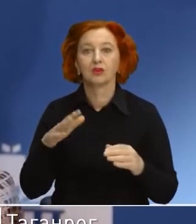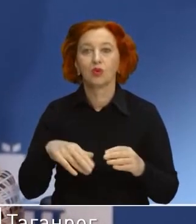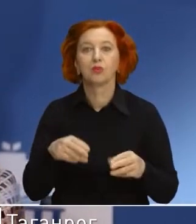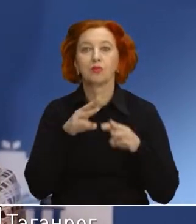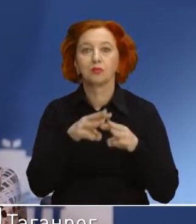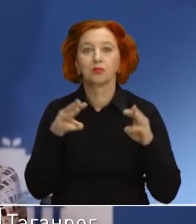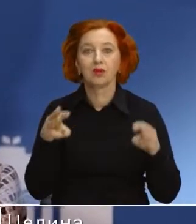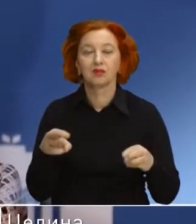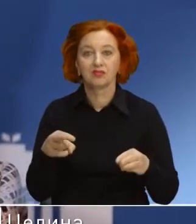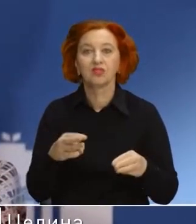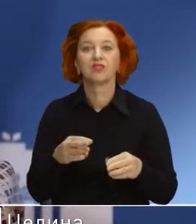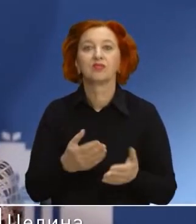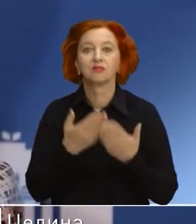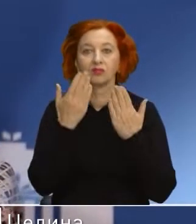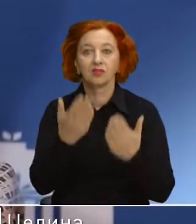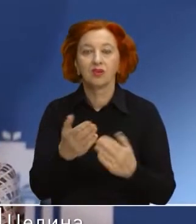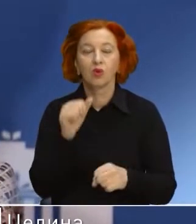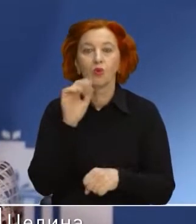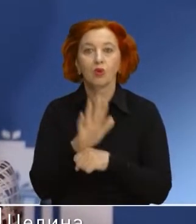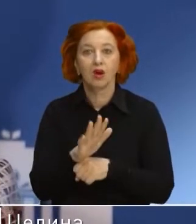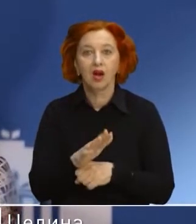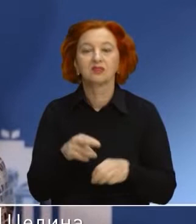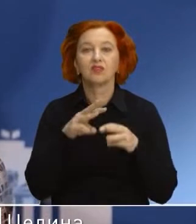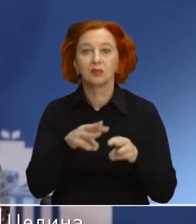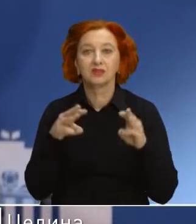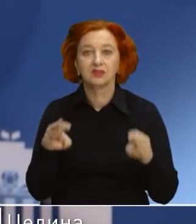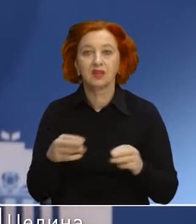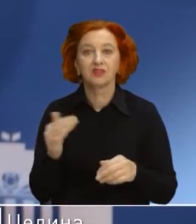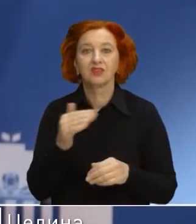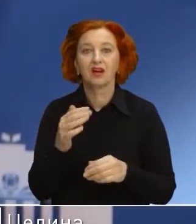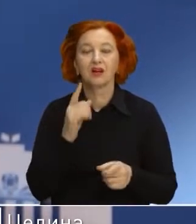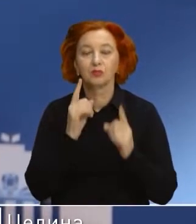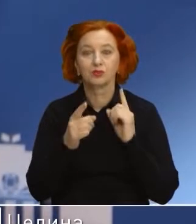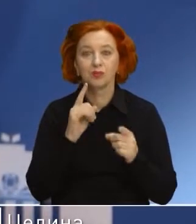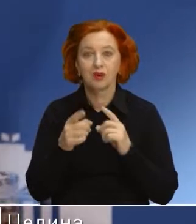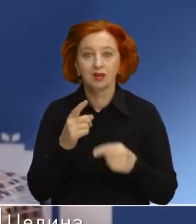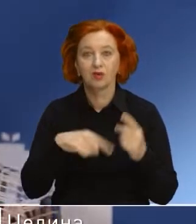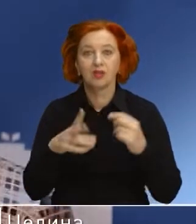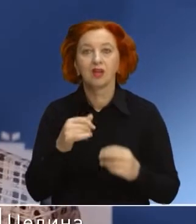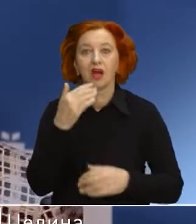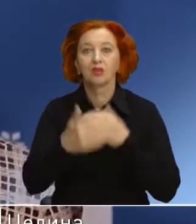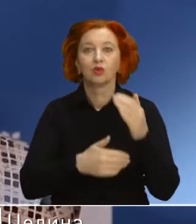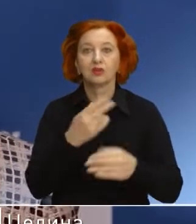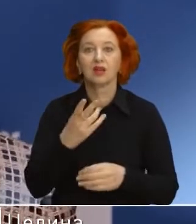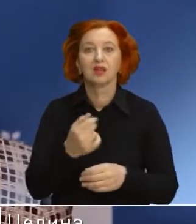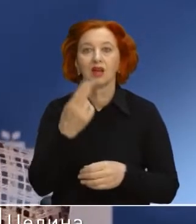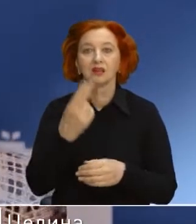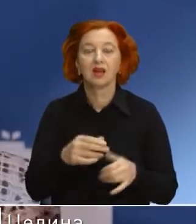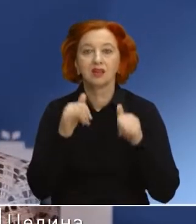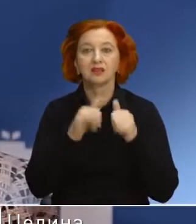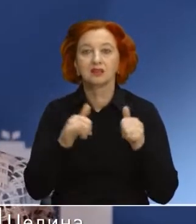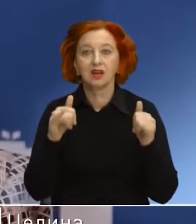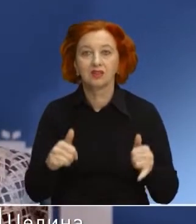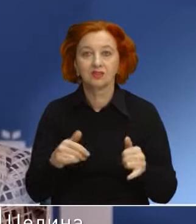президента Федеральному собранию, указов президента о достижении национальных целей